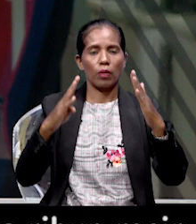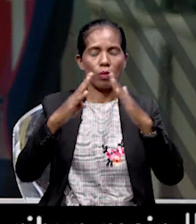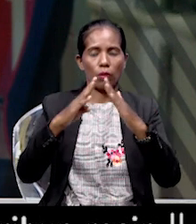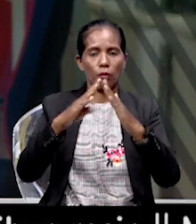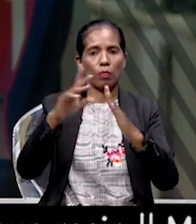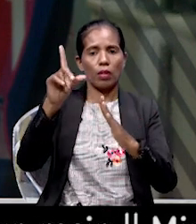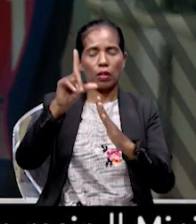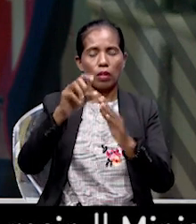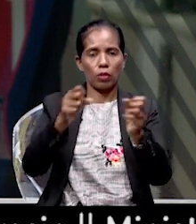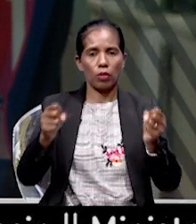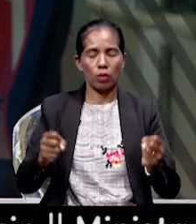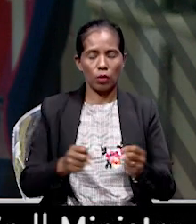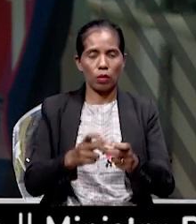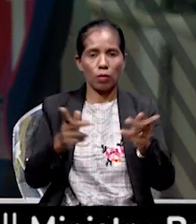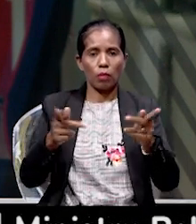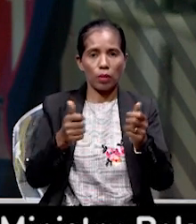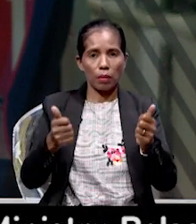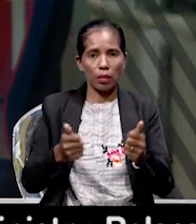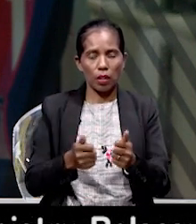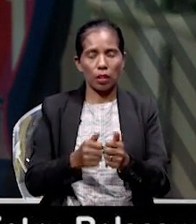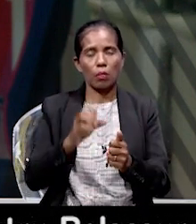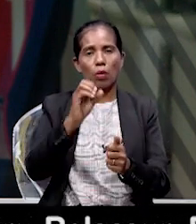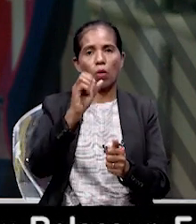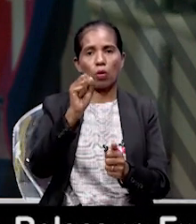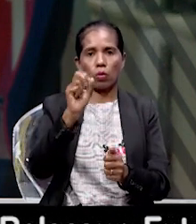Suku Builale-Ossú, posto administrativo Ossú.